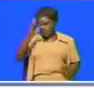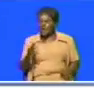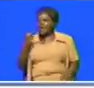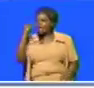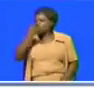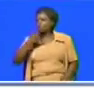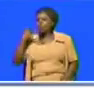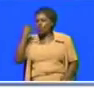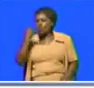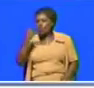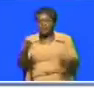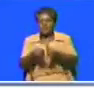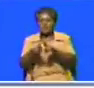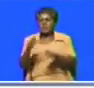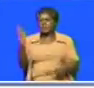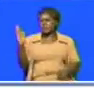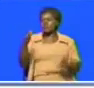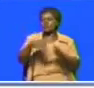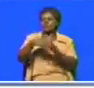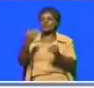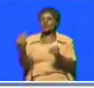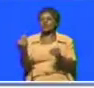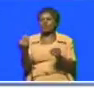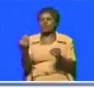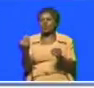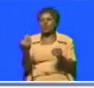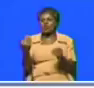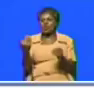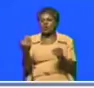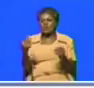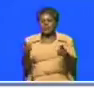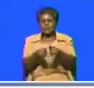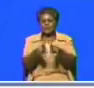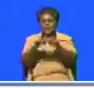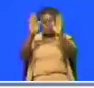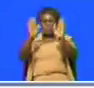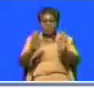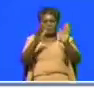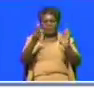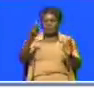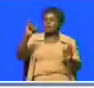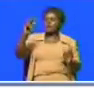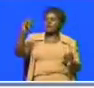pia ulinzi wake ulitolewa wakati huo, wakati na pia kampeni hizo wakati Amason King